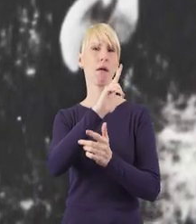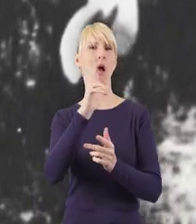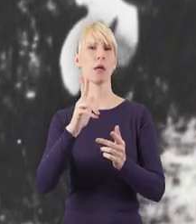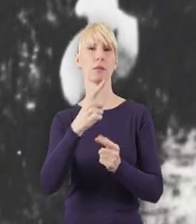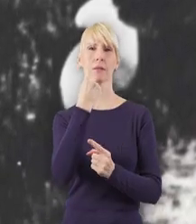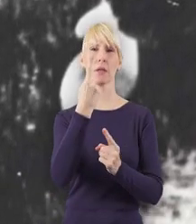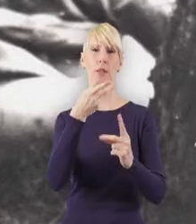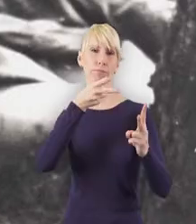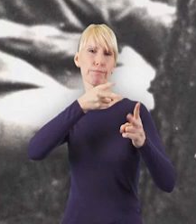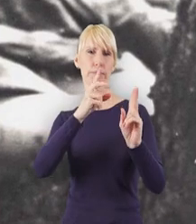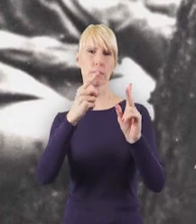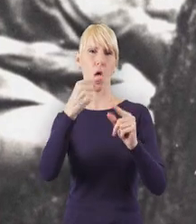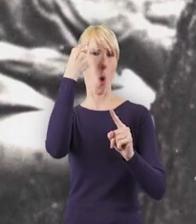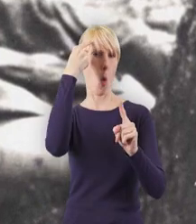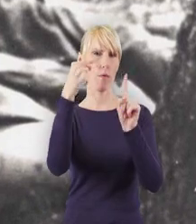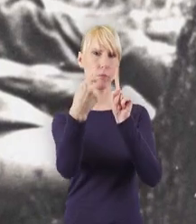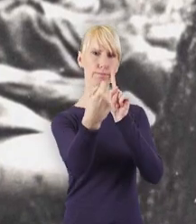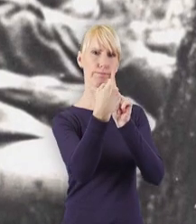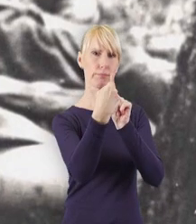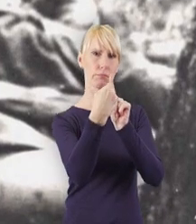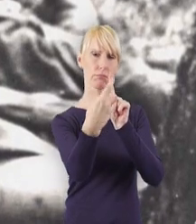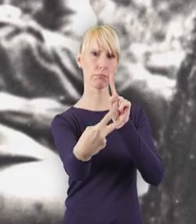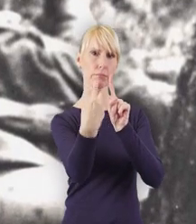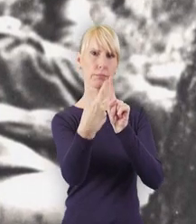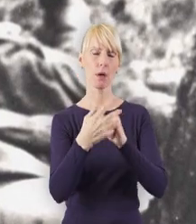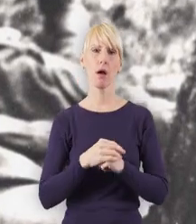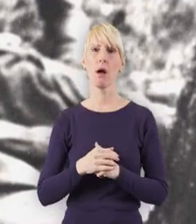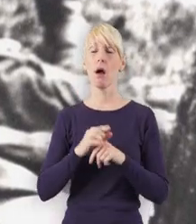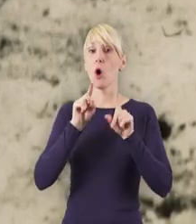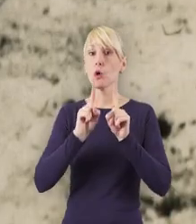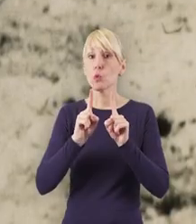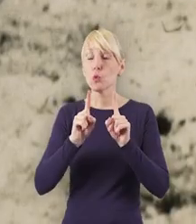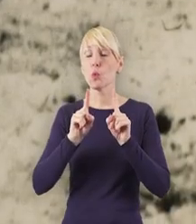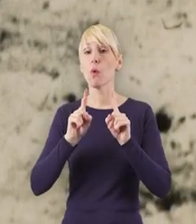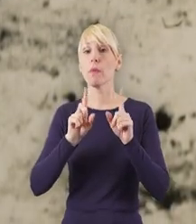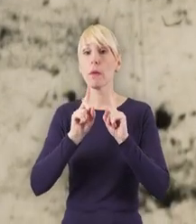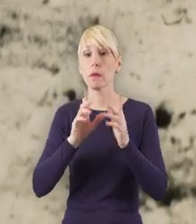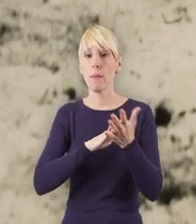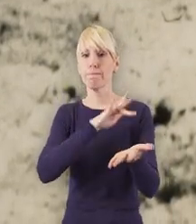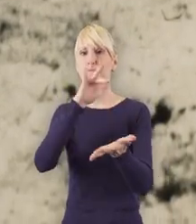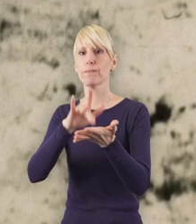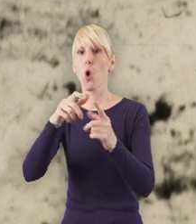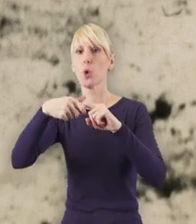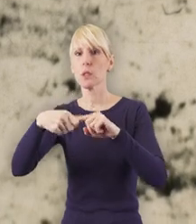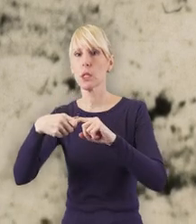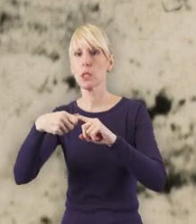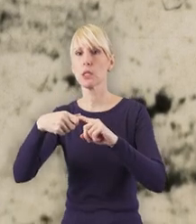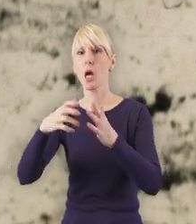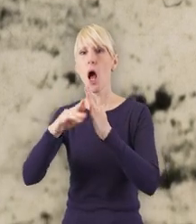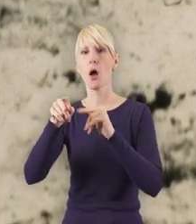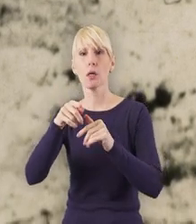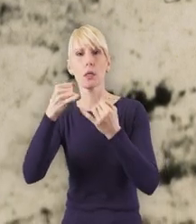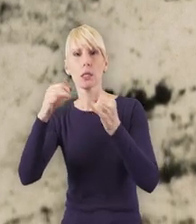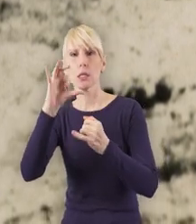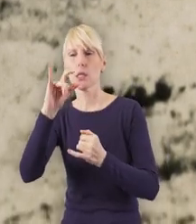głowy. Las Łagiewnicki, położony w pobliżu trasy do Zgierza i Strykowa, stał się